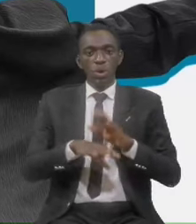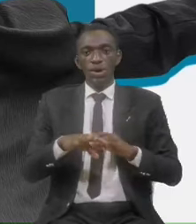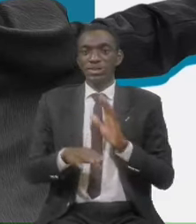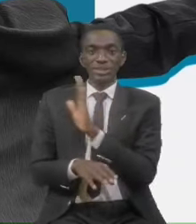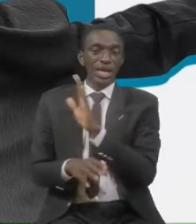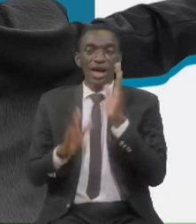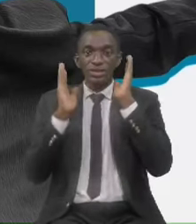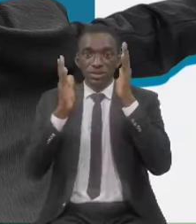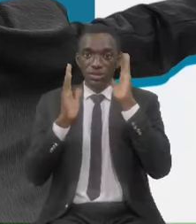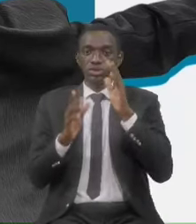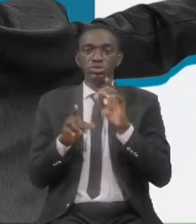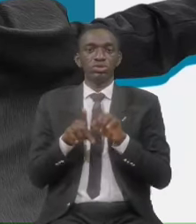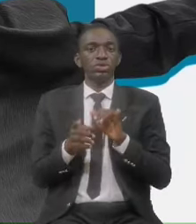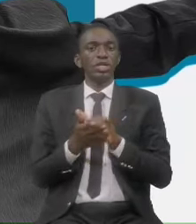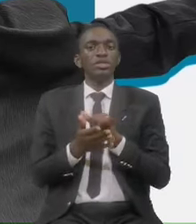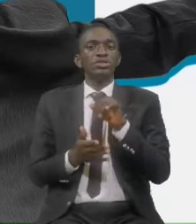Nous voulons avoir